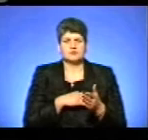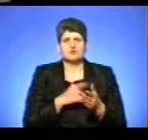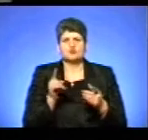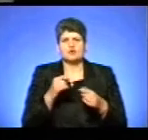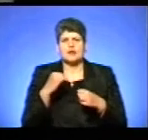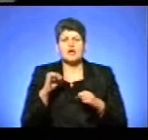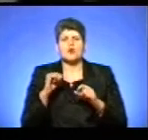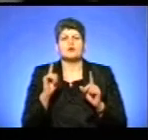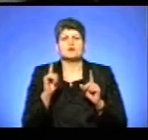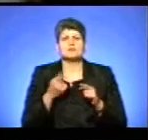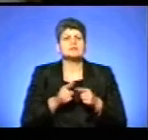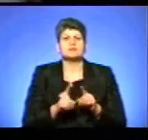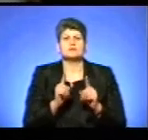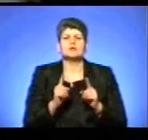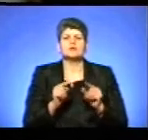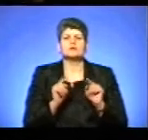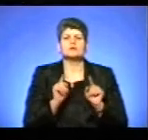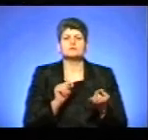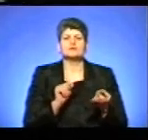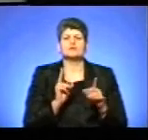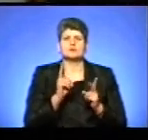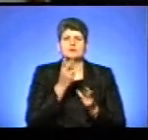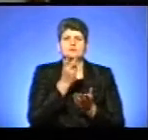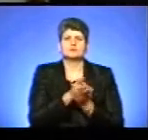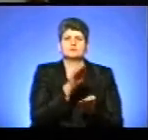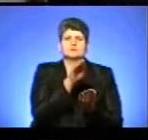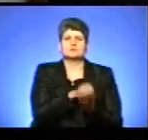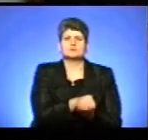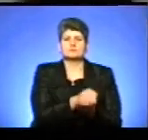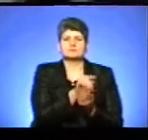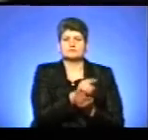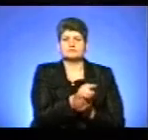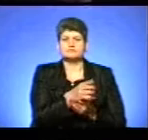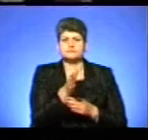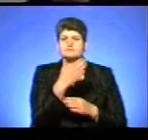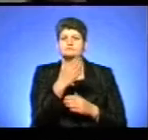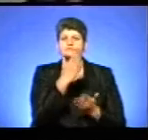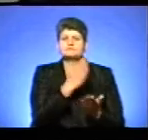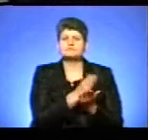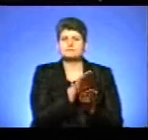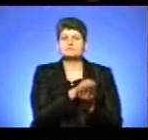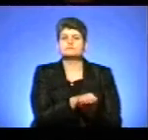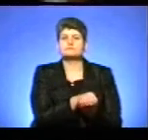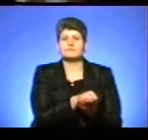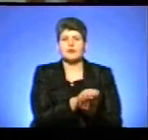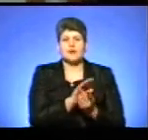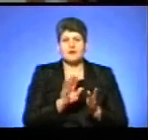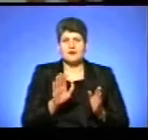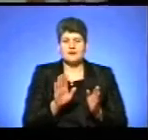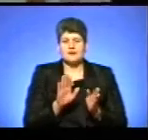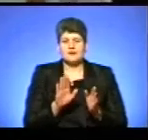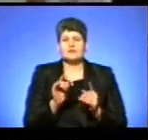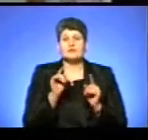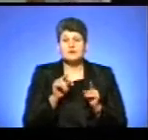герої не тільки ті, що лежать на кладовищах під стягами українськими і батальйонними, а й